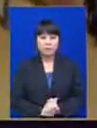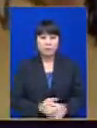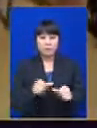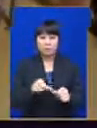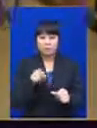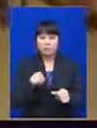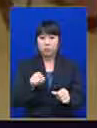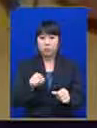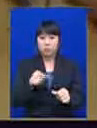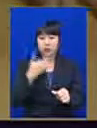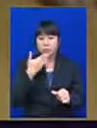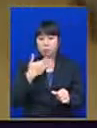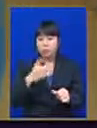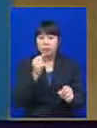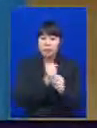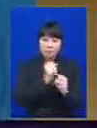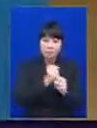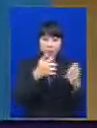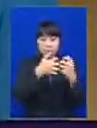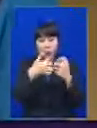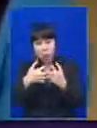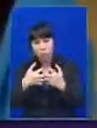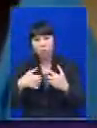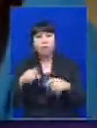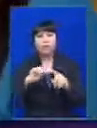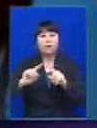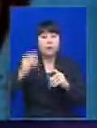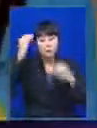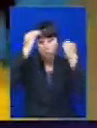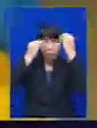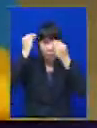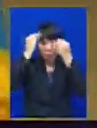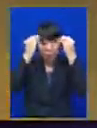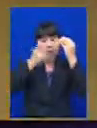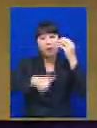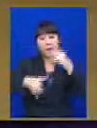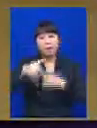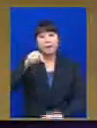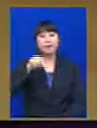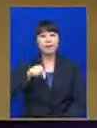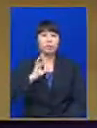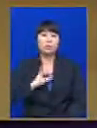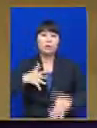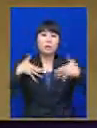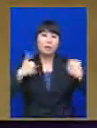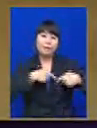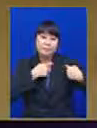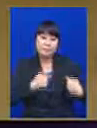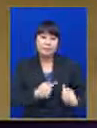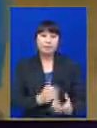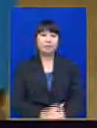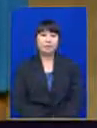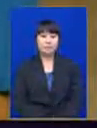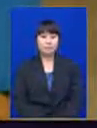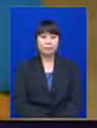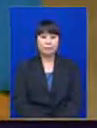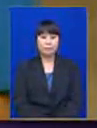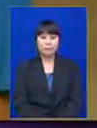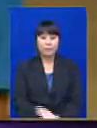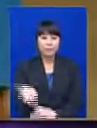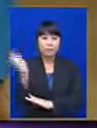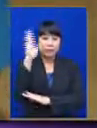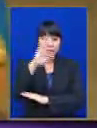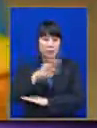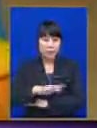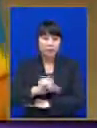านก็มาปวดหัวทำงานยุ่งยั่งสมองปวดหัวเบลก็ขึ้นมาตรงนี้ก็สบายใจกลางวันทำงาน